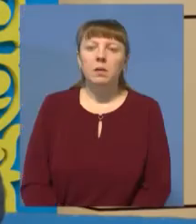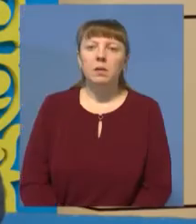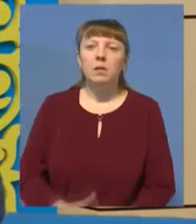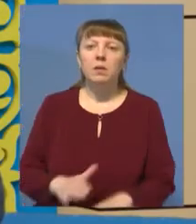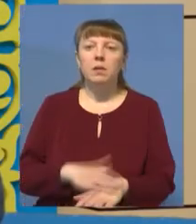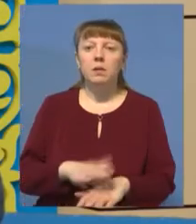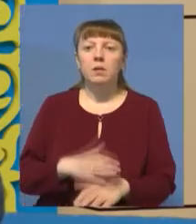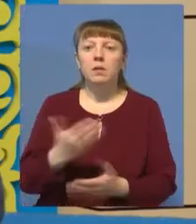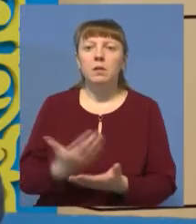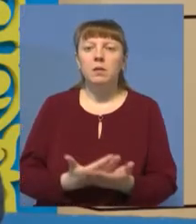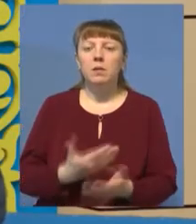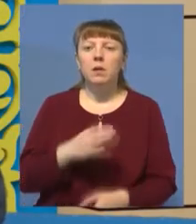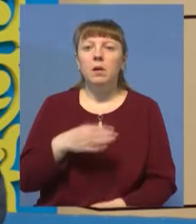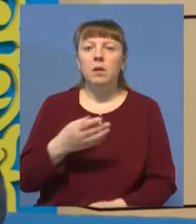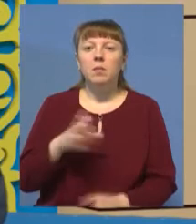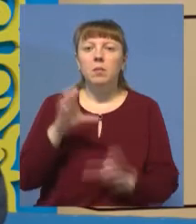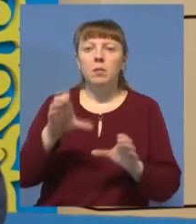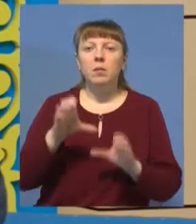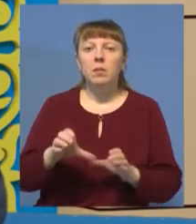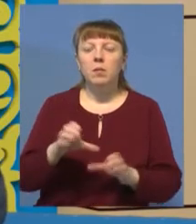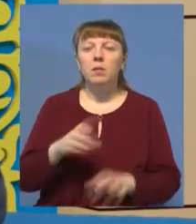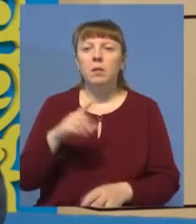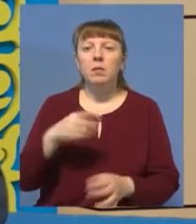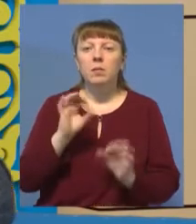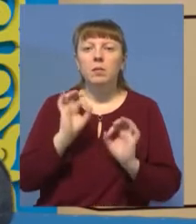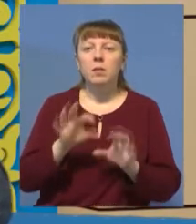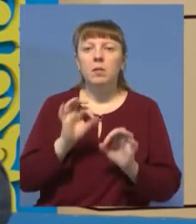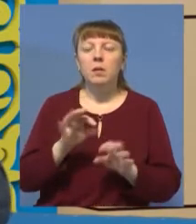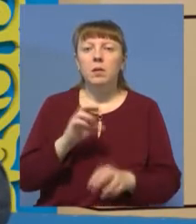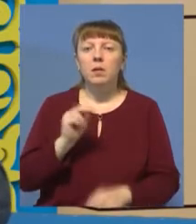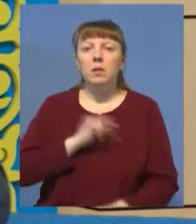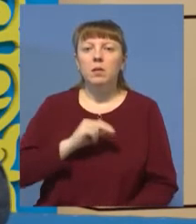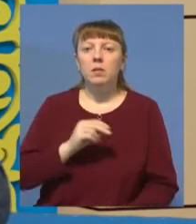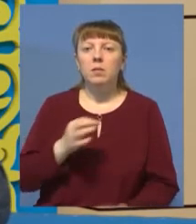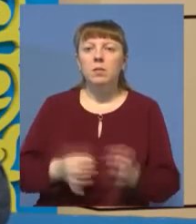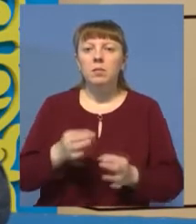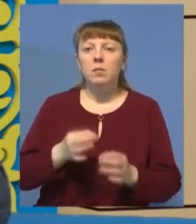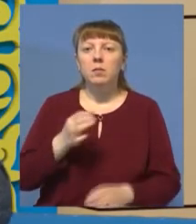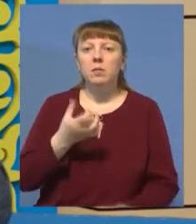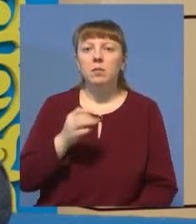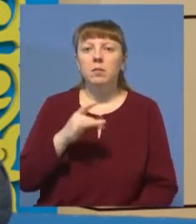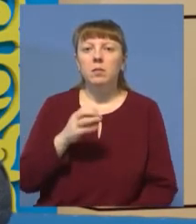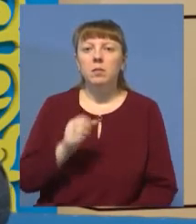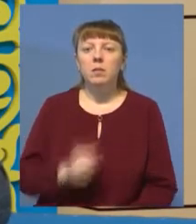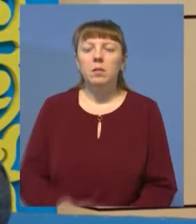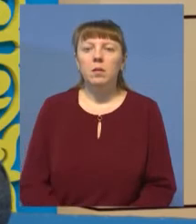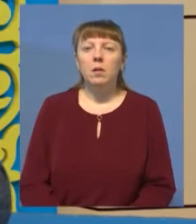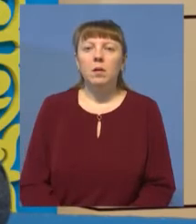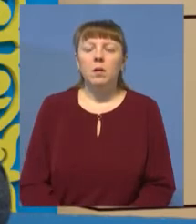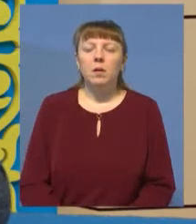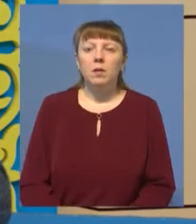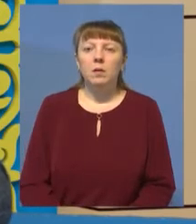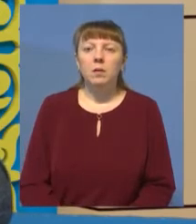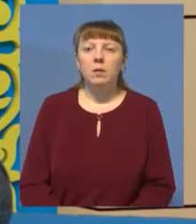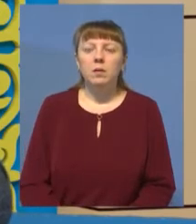Добрый вечер, это программа «Опираясь на закон». В ней мы рассказываем о том, как устроена и как работает судебно-правовая система. Сегодня тема